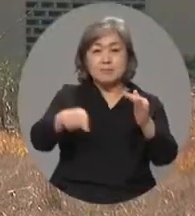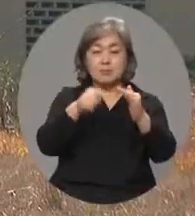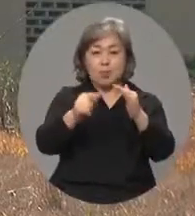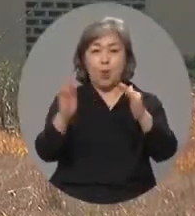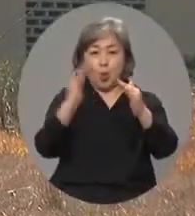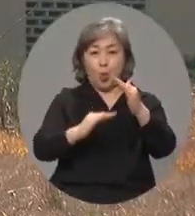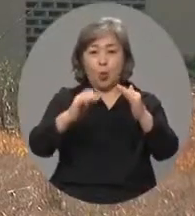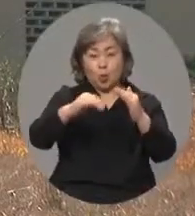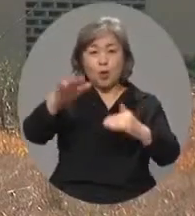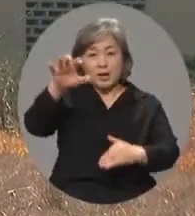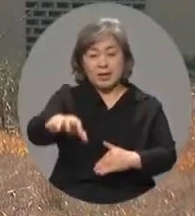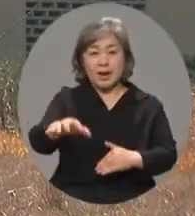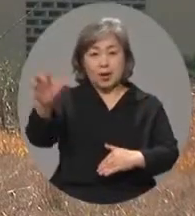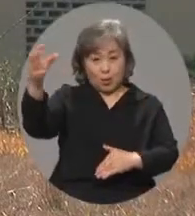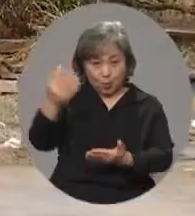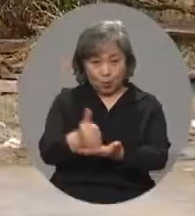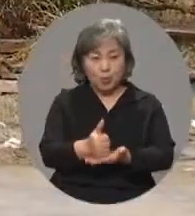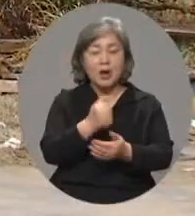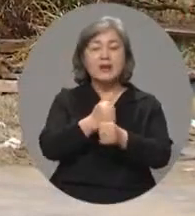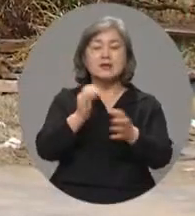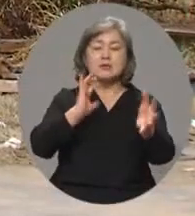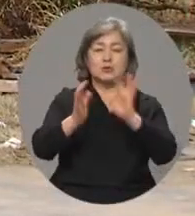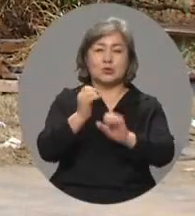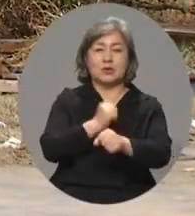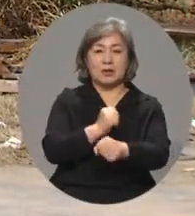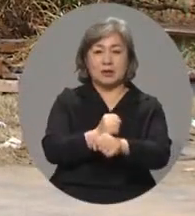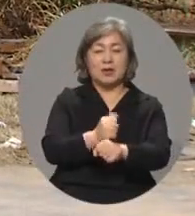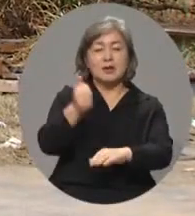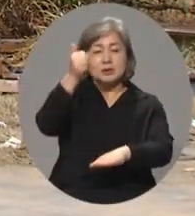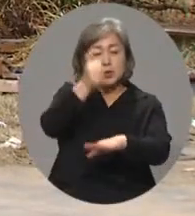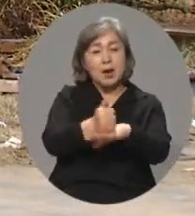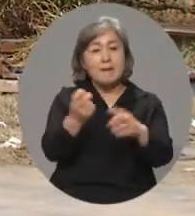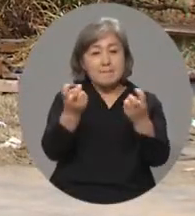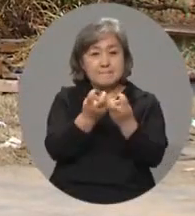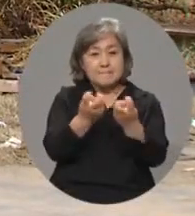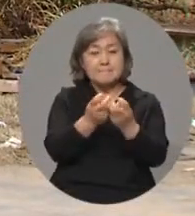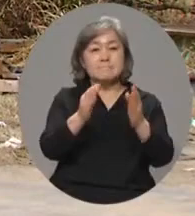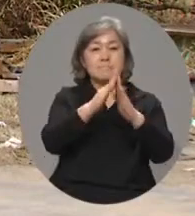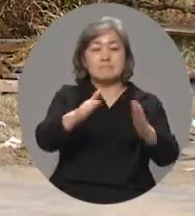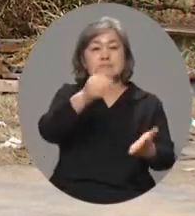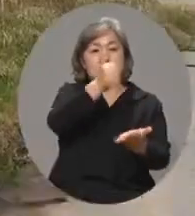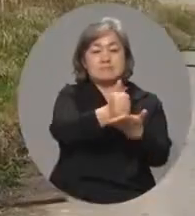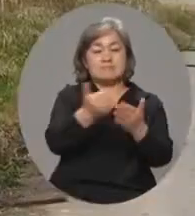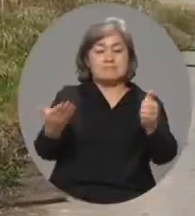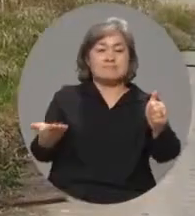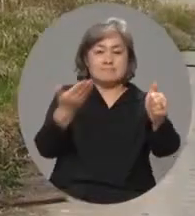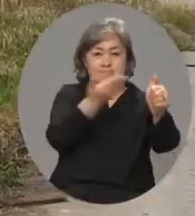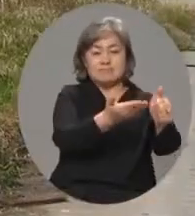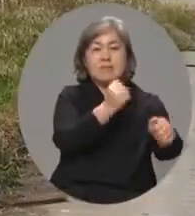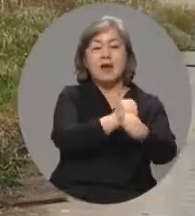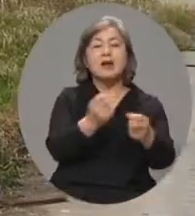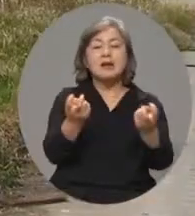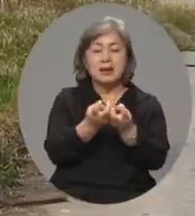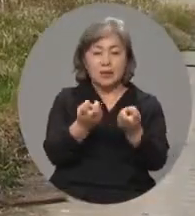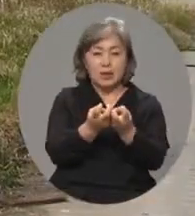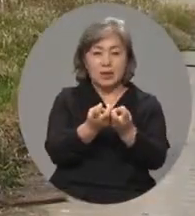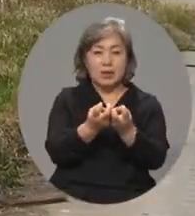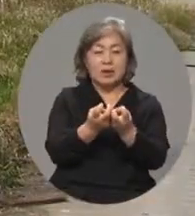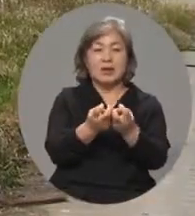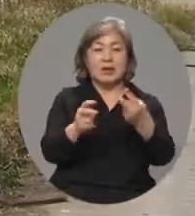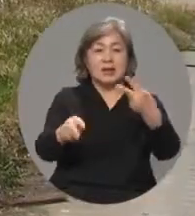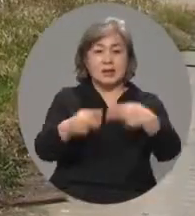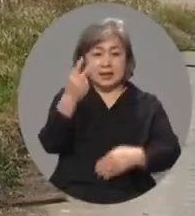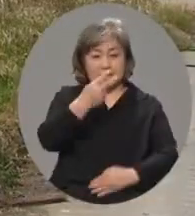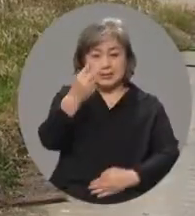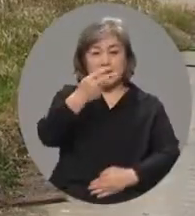회장으로 초청해 마지막 포일을 진행합니다 최종 방안은 곧바로 전주 시장에게 전달될 예정입니다 지난